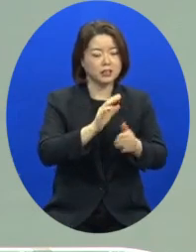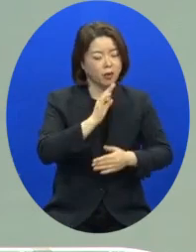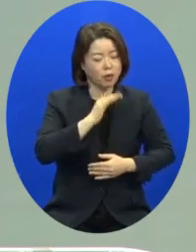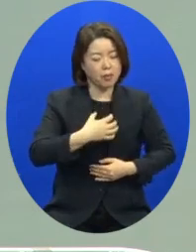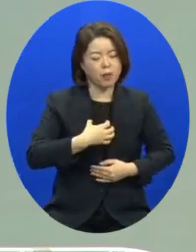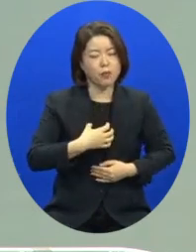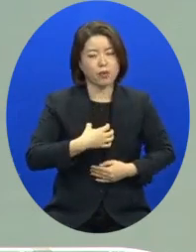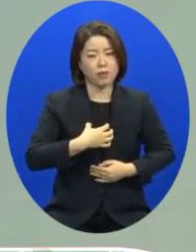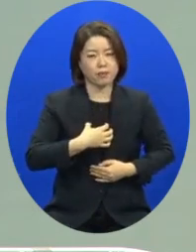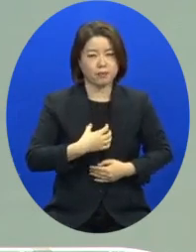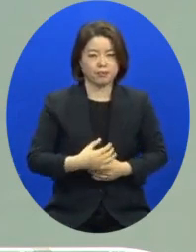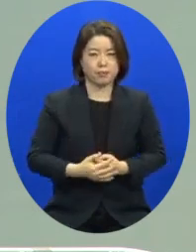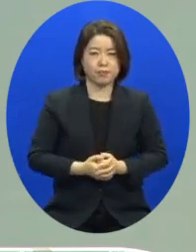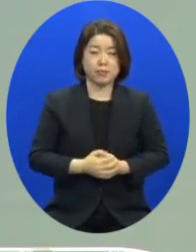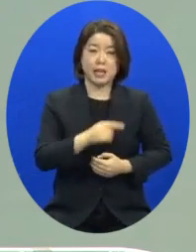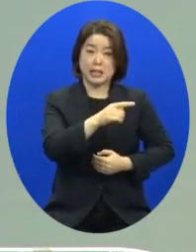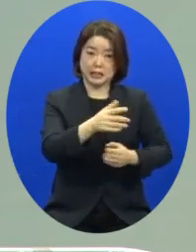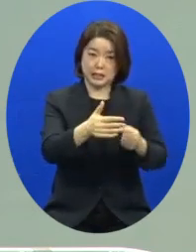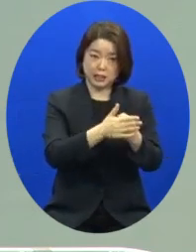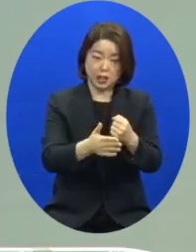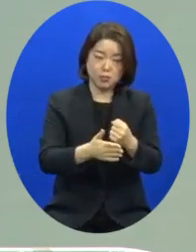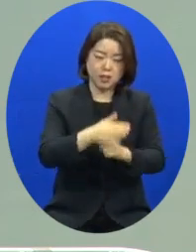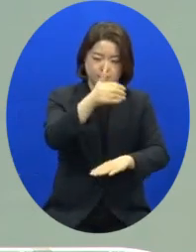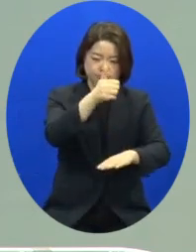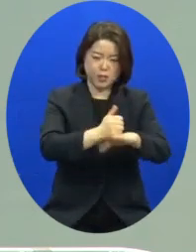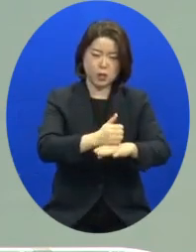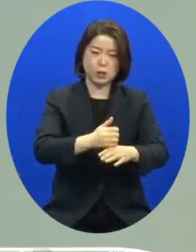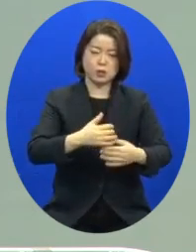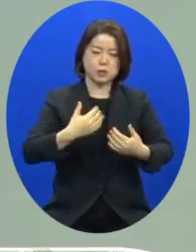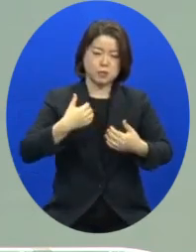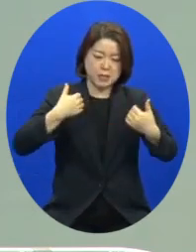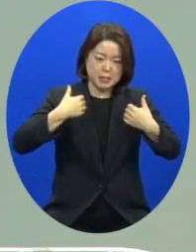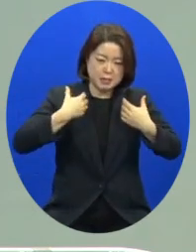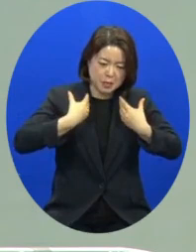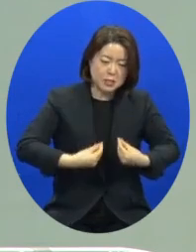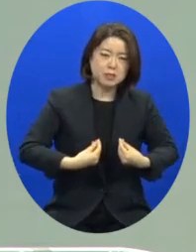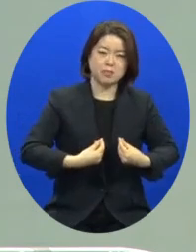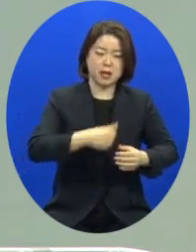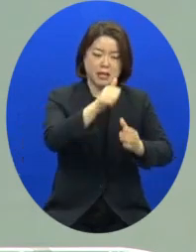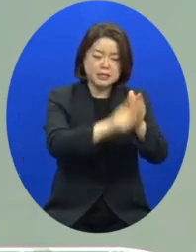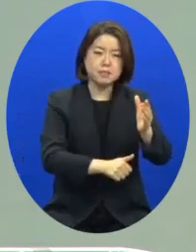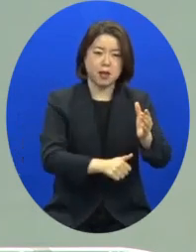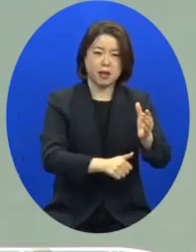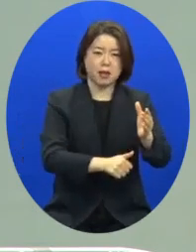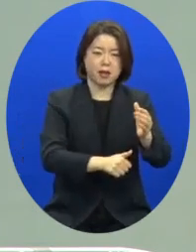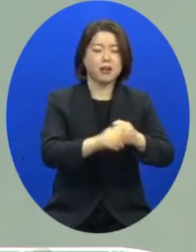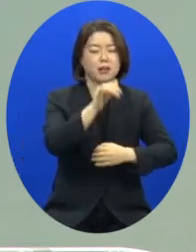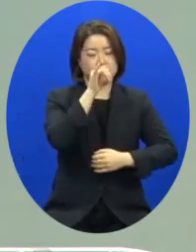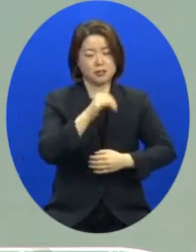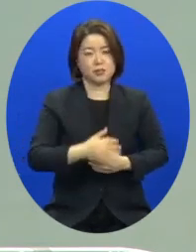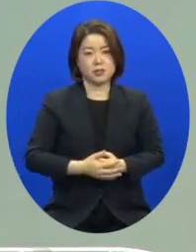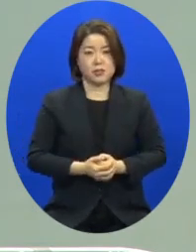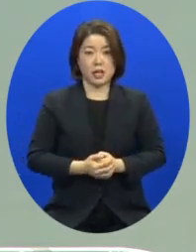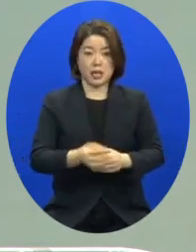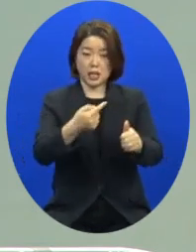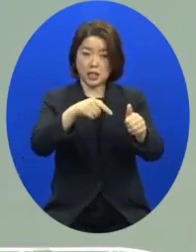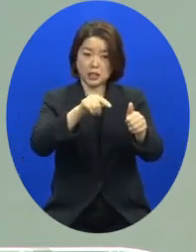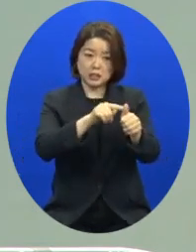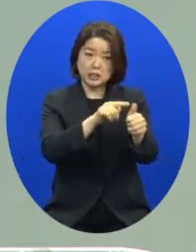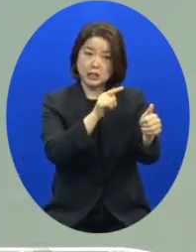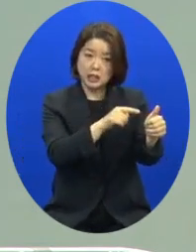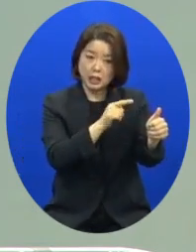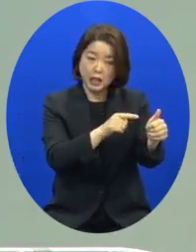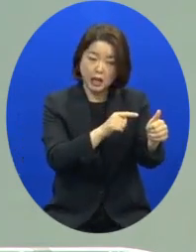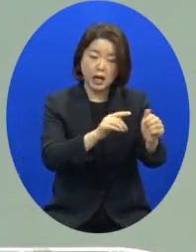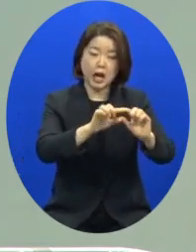위험합니다. 그것 때문에 결국은 실패하고 좌절하고 낙심하는 겁니다. 의지할 대상이